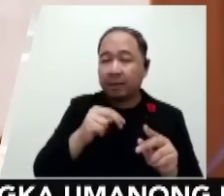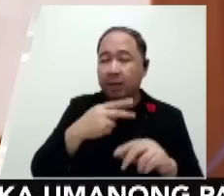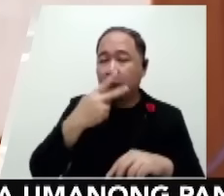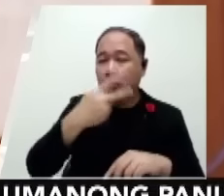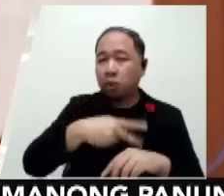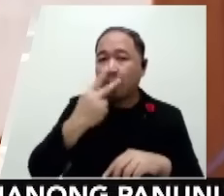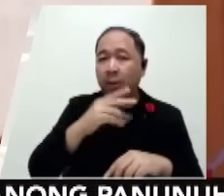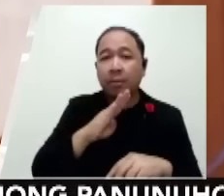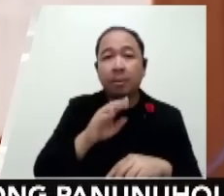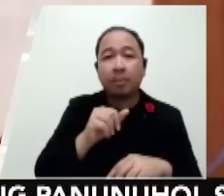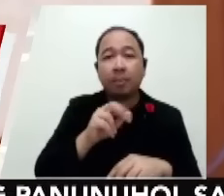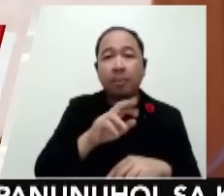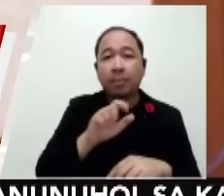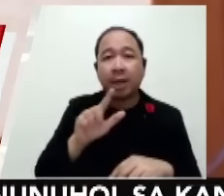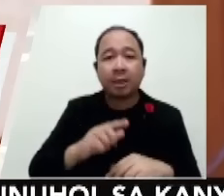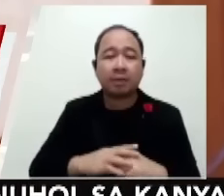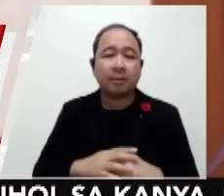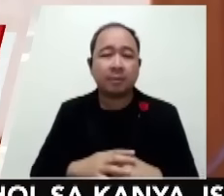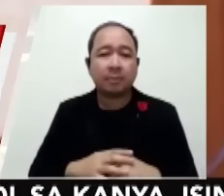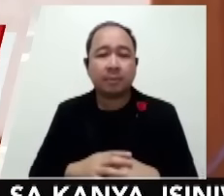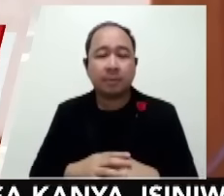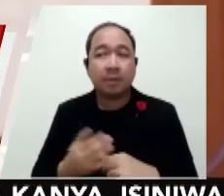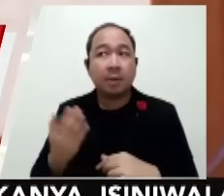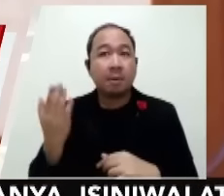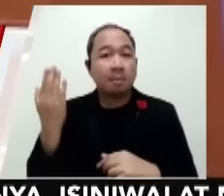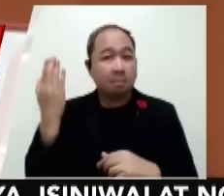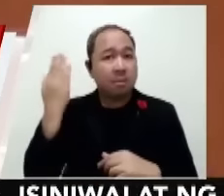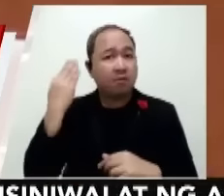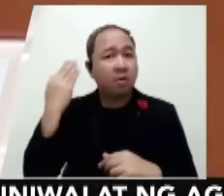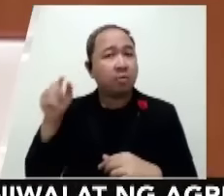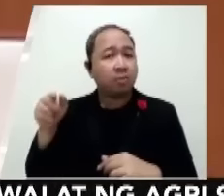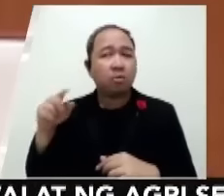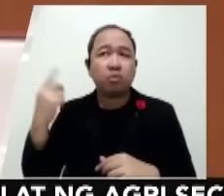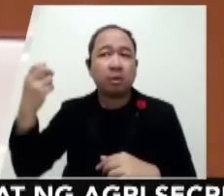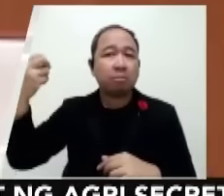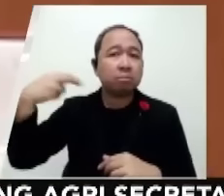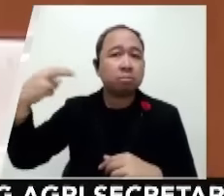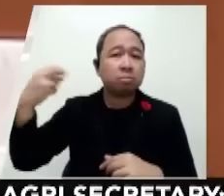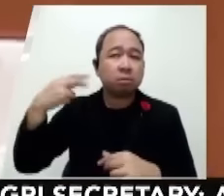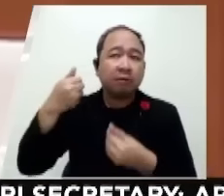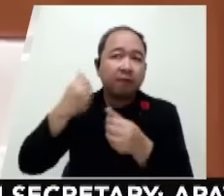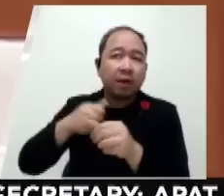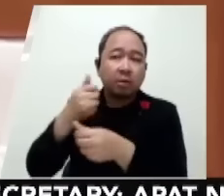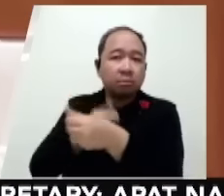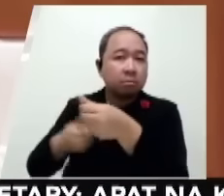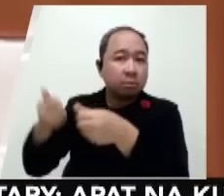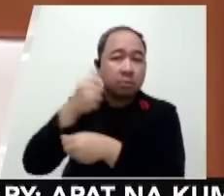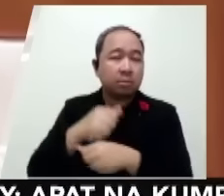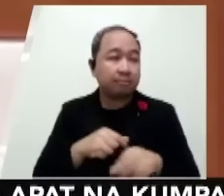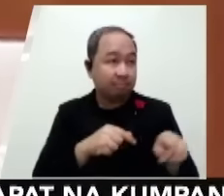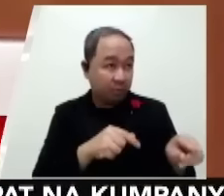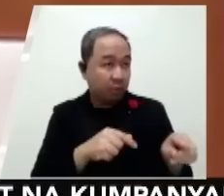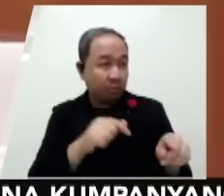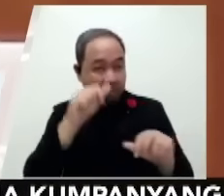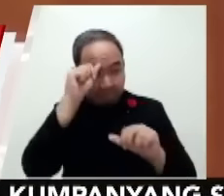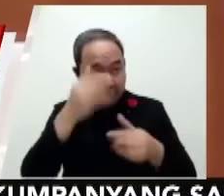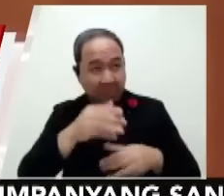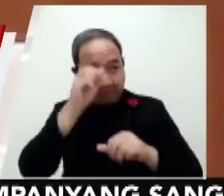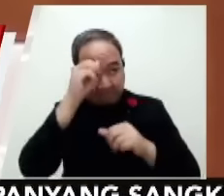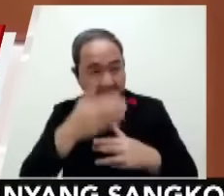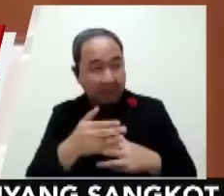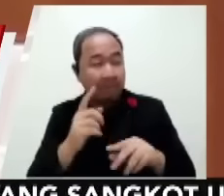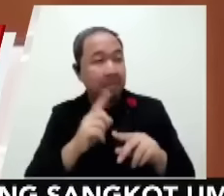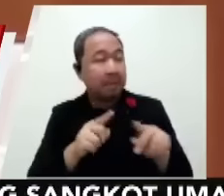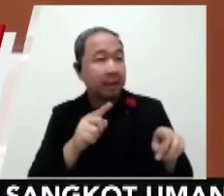yun, sumusunod lang kami sa mga utos ng mga nakakataas. Sumusunod ka lang sa mga nakakataas na hindi